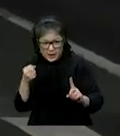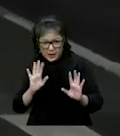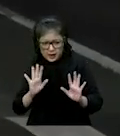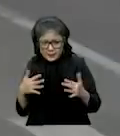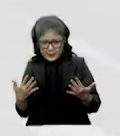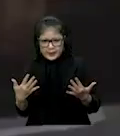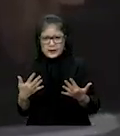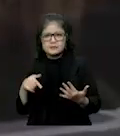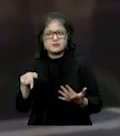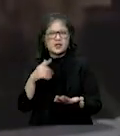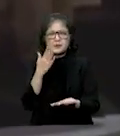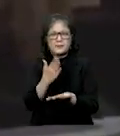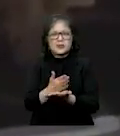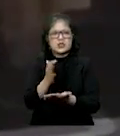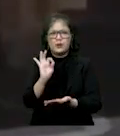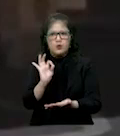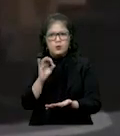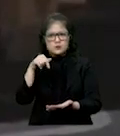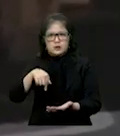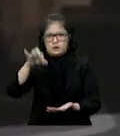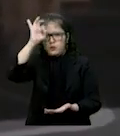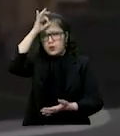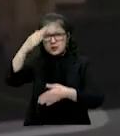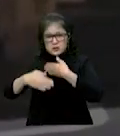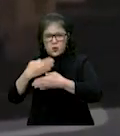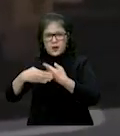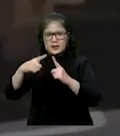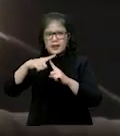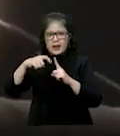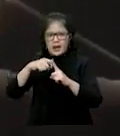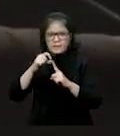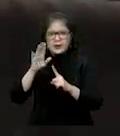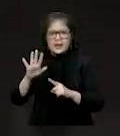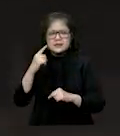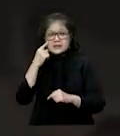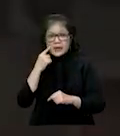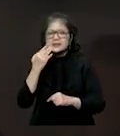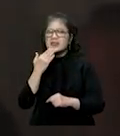Belum bisa difakta. Polisi telah menggelar olah TKP dan memeriksa sejumlah saksi. Polisi masih